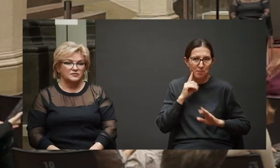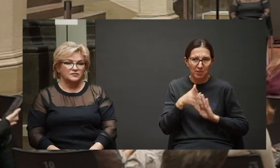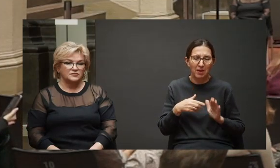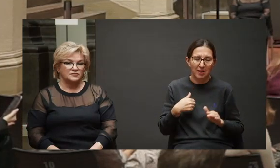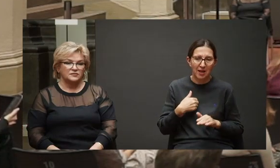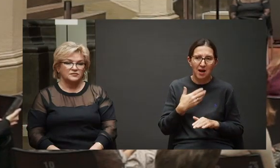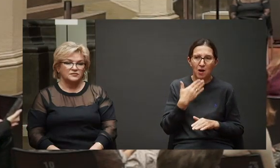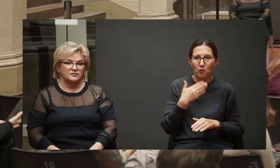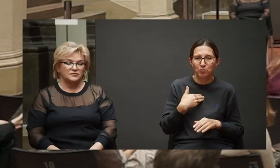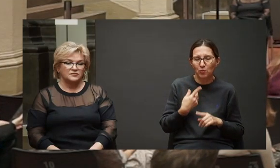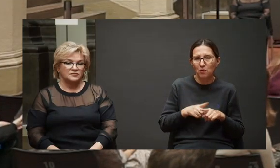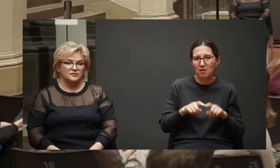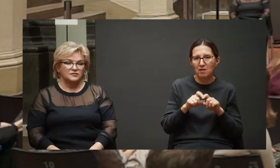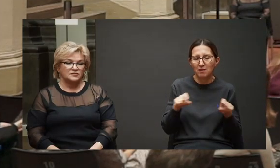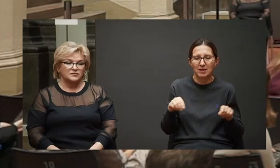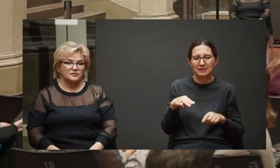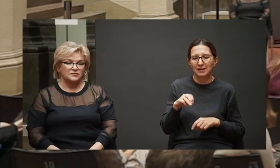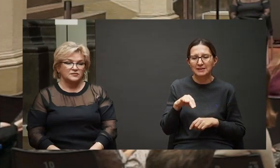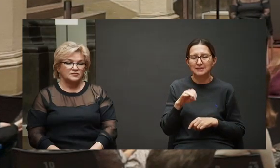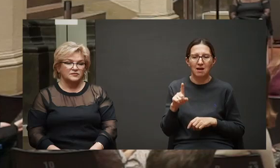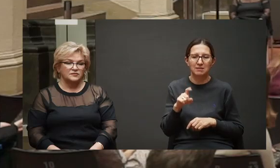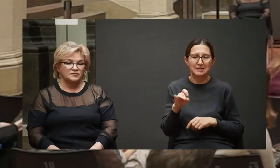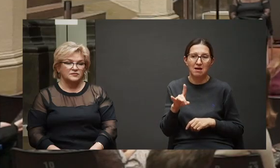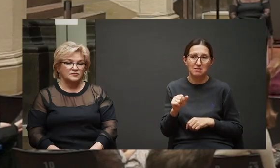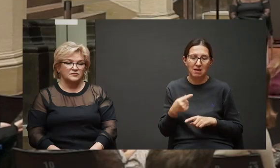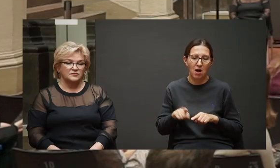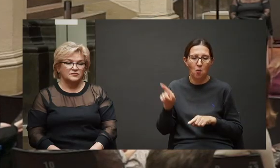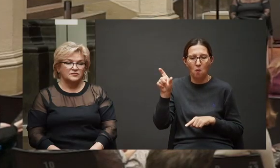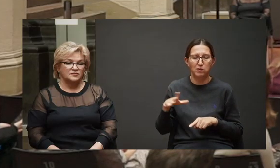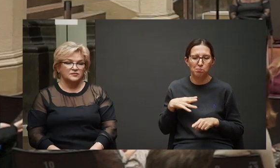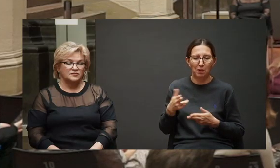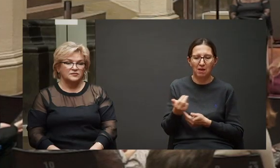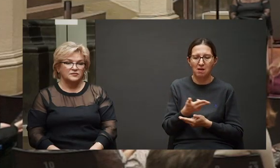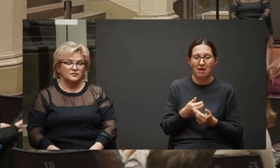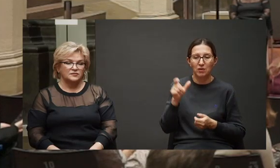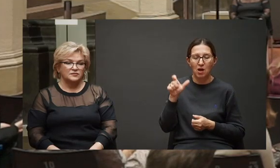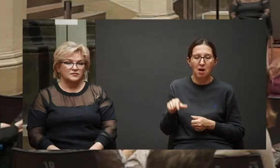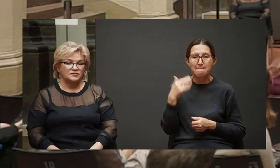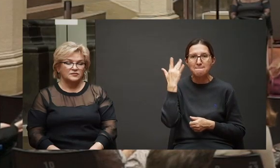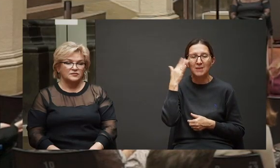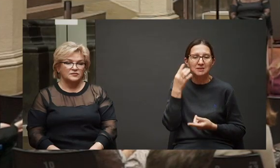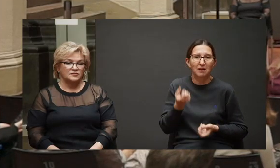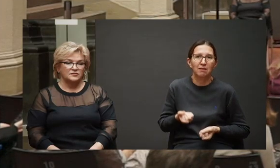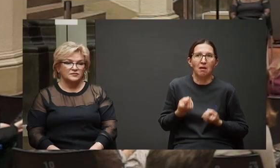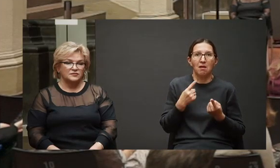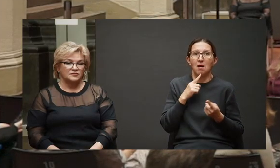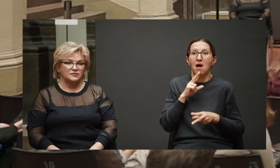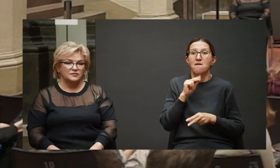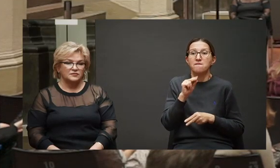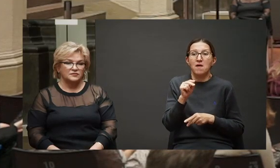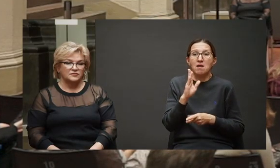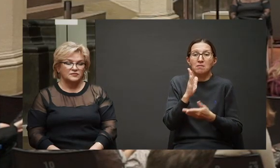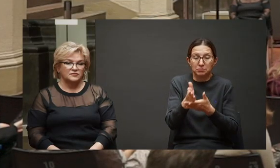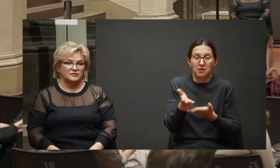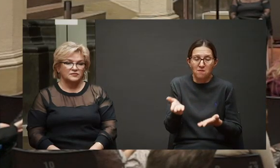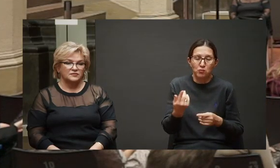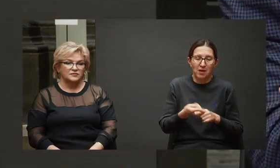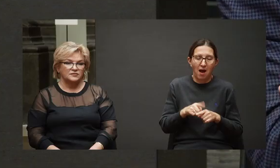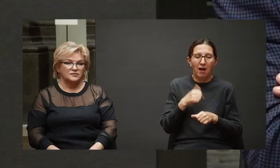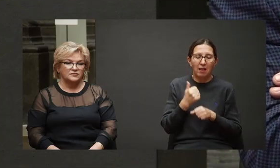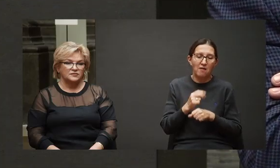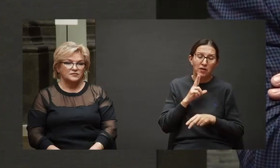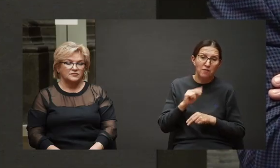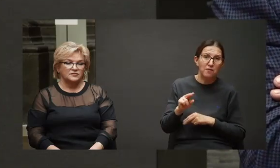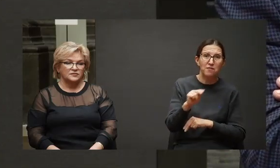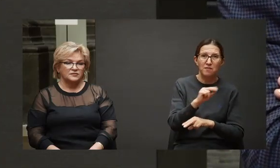люблю выражение Тристана Цзара, дадаиста, мысль рождается во рту. В этом отношении я вижу прямой смысл в говорении, в